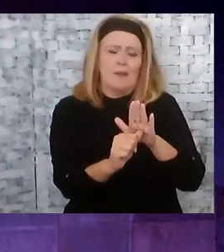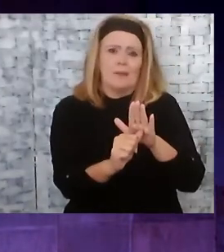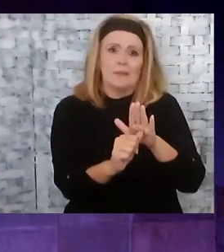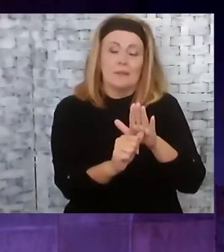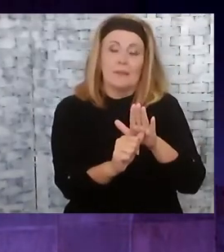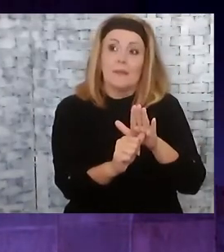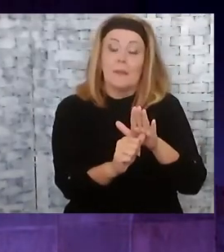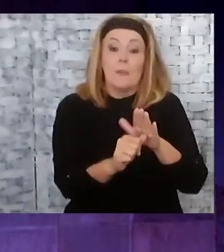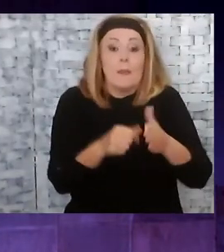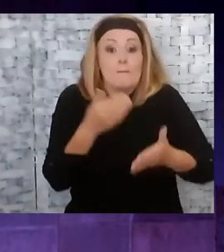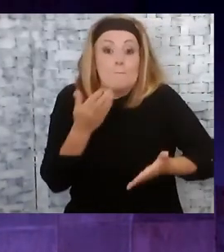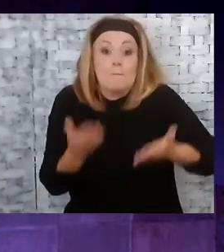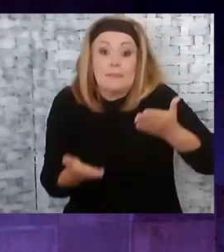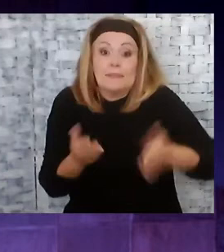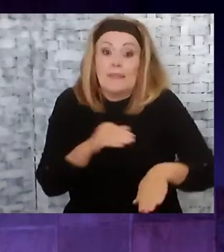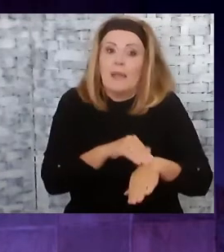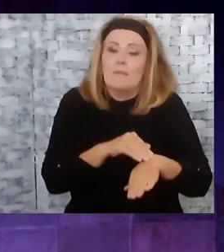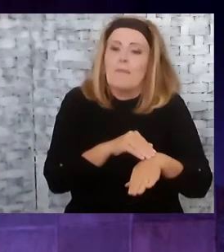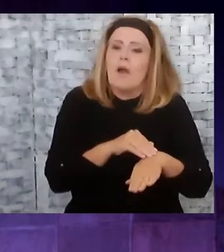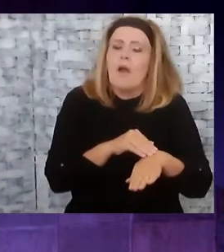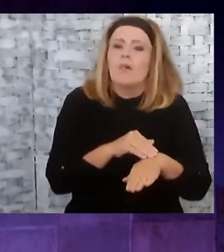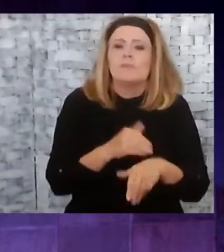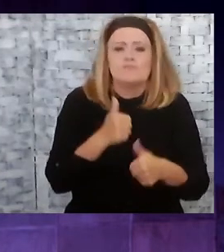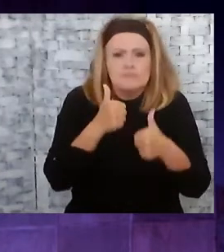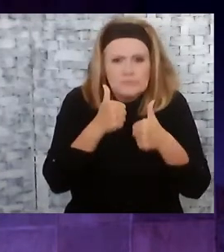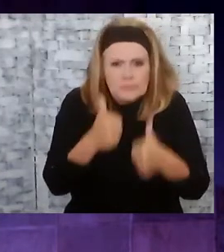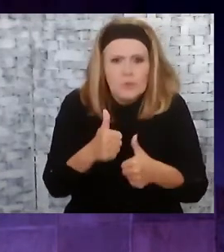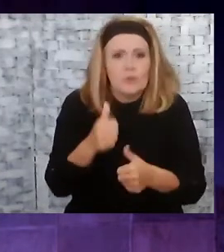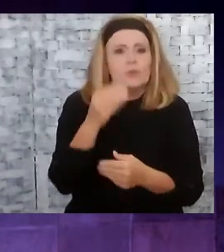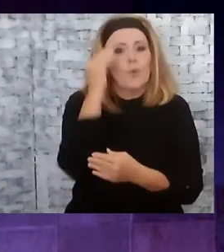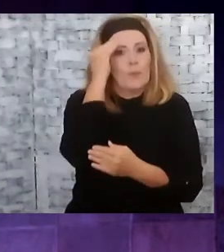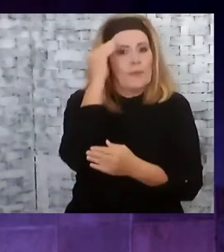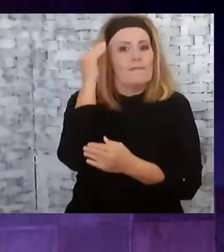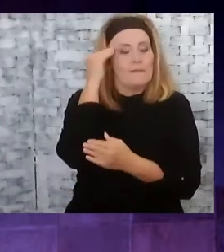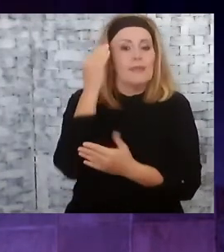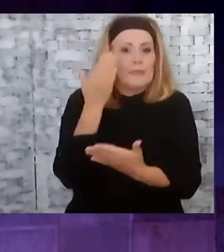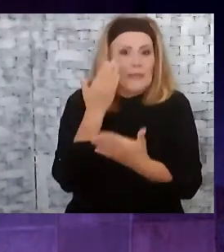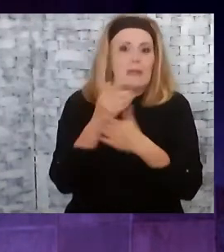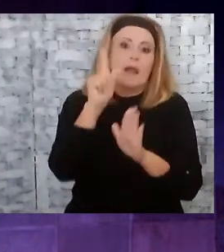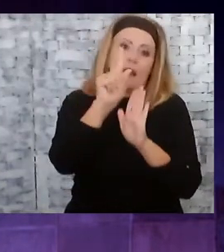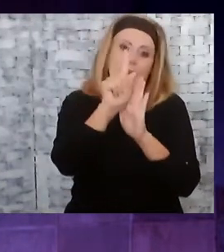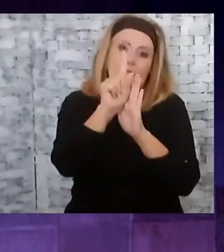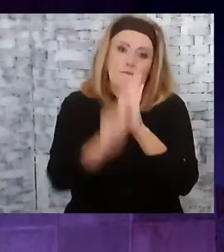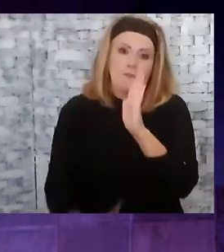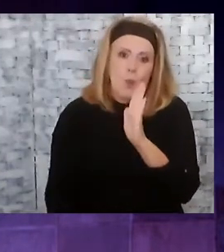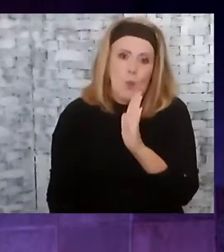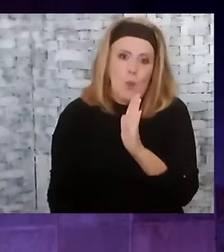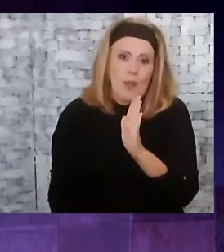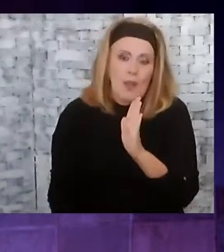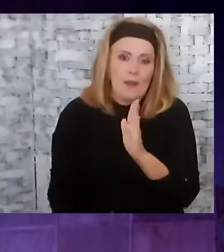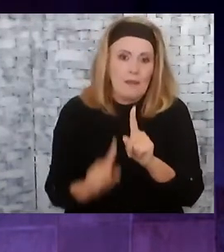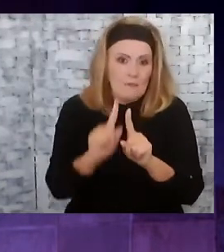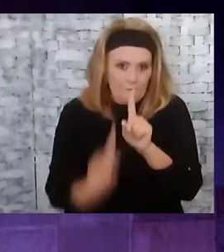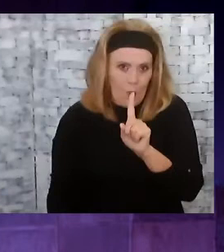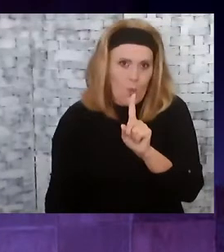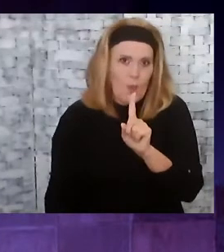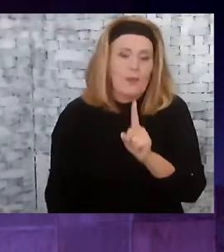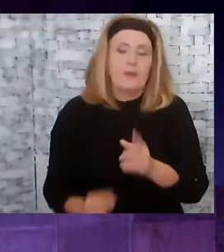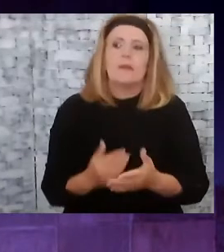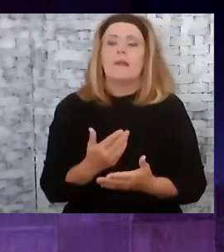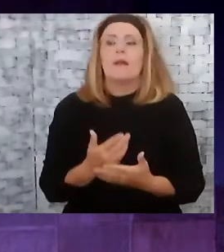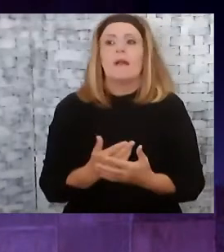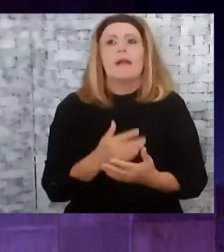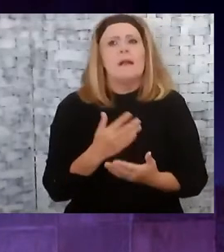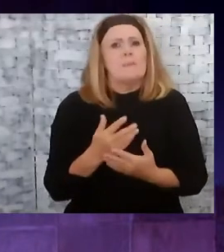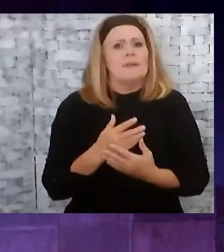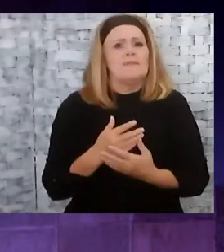leer, dat 'n mens goed kan verloor. Nou, ons het goed verloor, ek onthou toe nou, maar dit was net baie snaaks. Maar in elk geval, wanneer laas